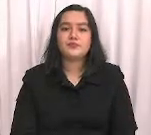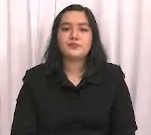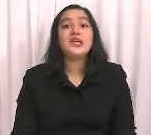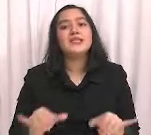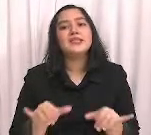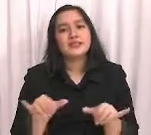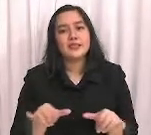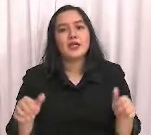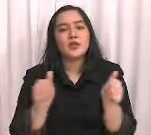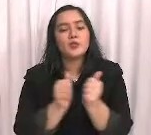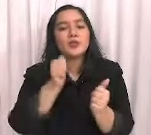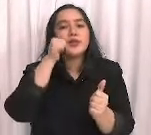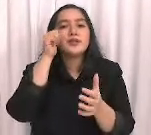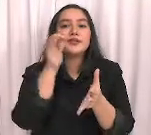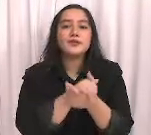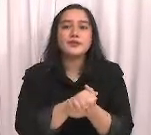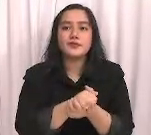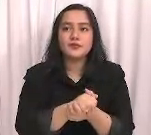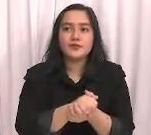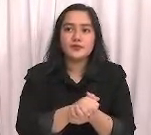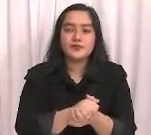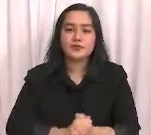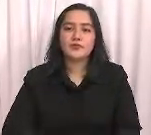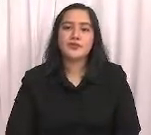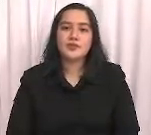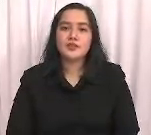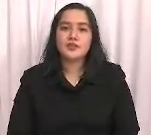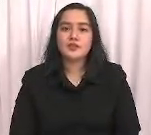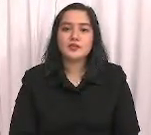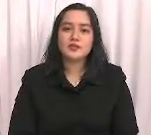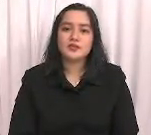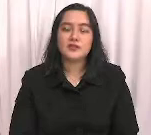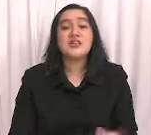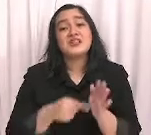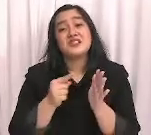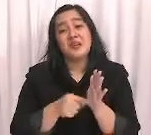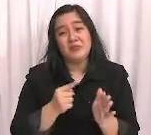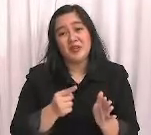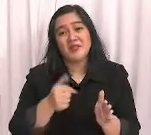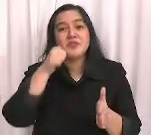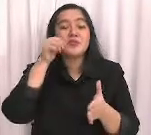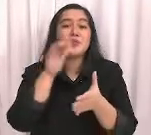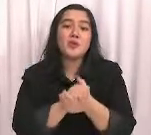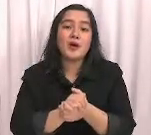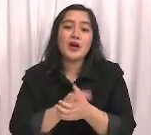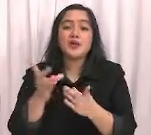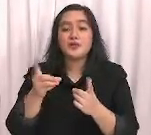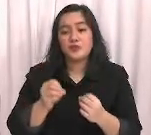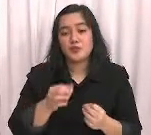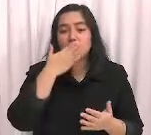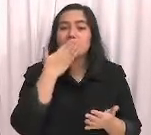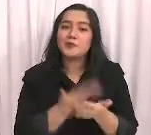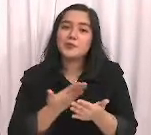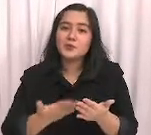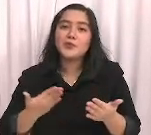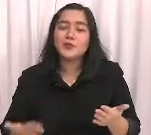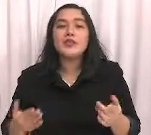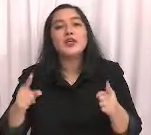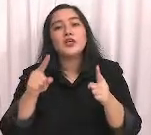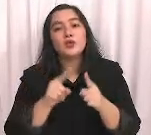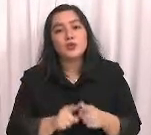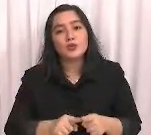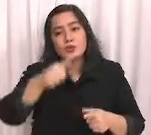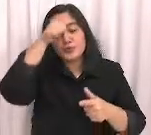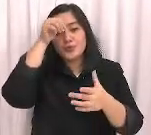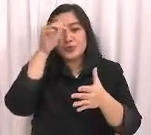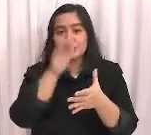iyong asawang lalaki para gawan ka rin ng kabutihan ng iyong asawang lalaki. Ang tanong ko ngayon, kung hindi ngayon magbigay ng mabuti